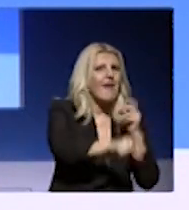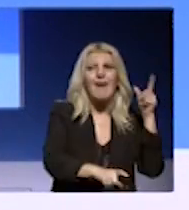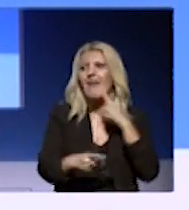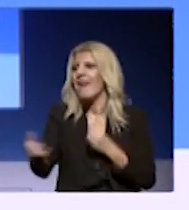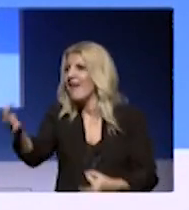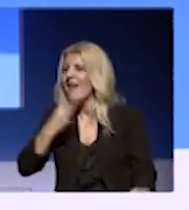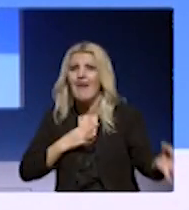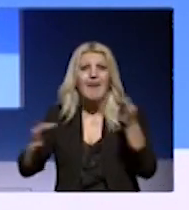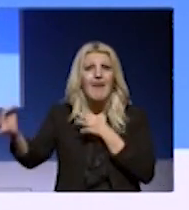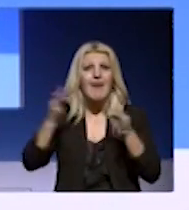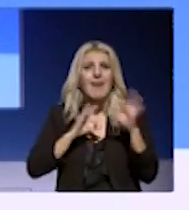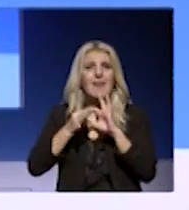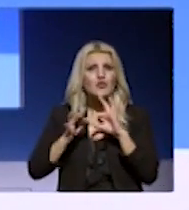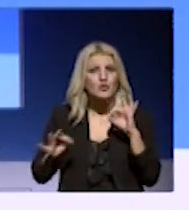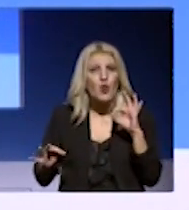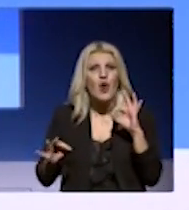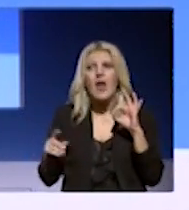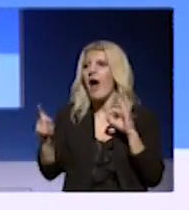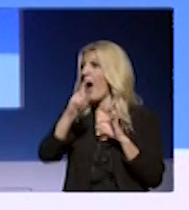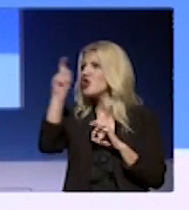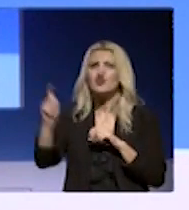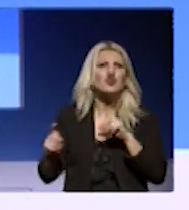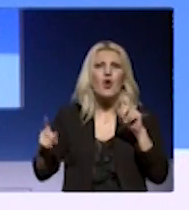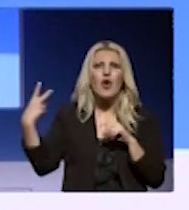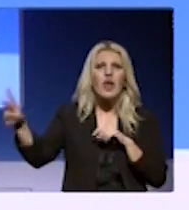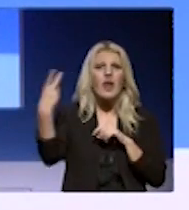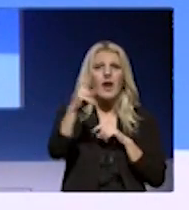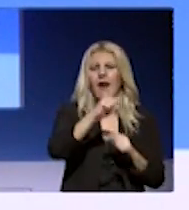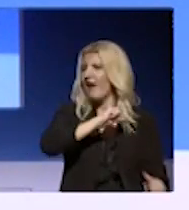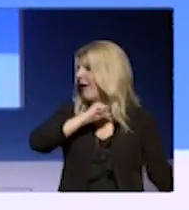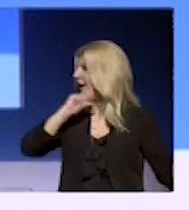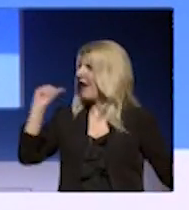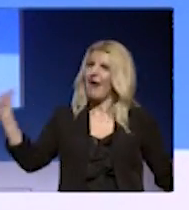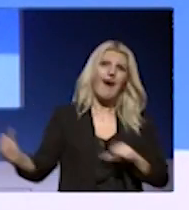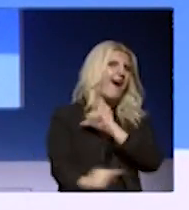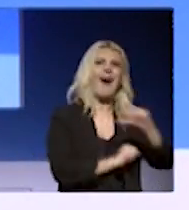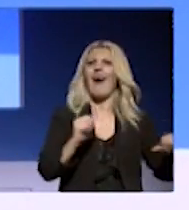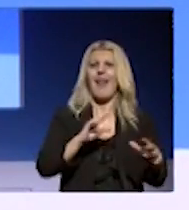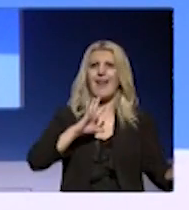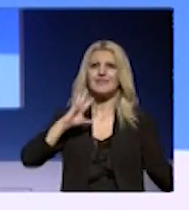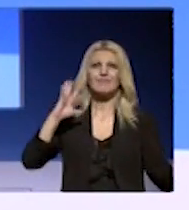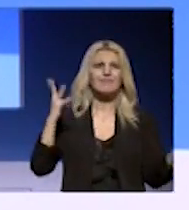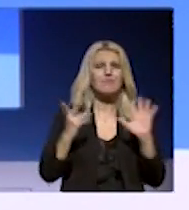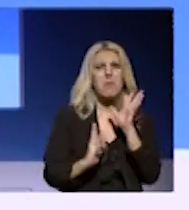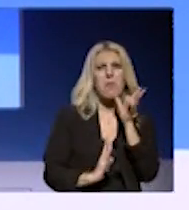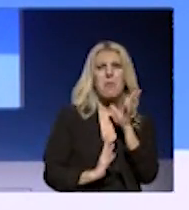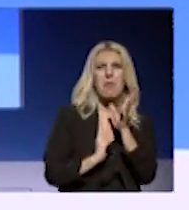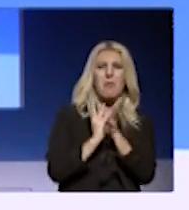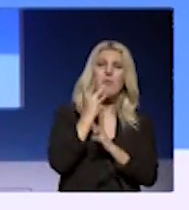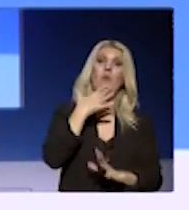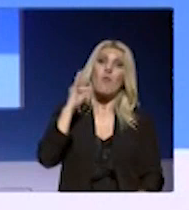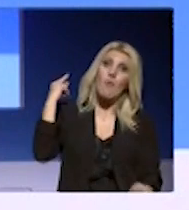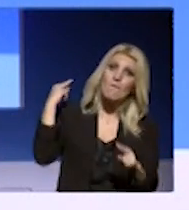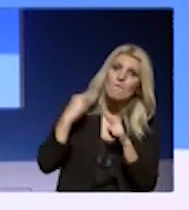των οποίων η ζωή άλλαξε προς το καλύτερο ως αποτέλεσμα αυτής της σημαντικής επένδυσης,